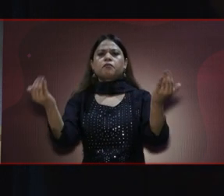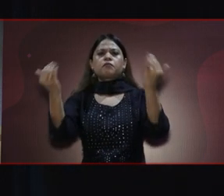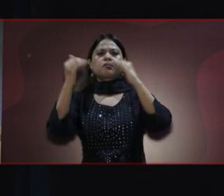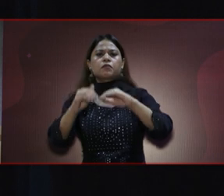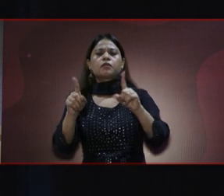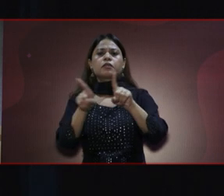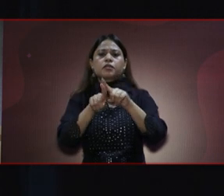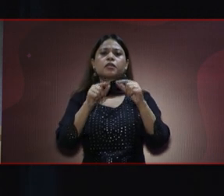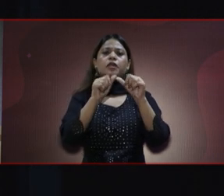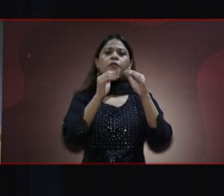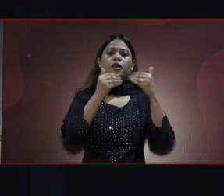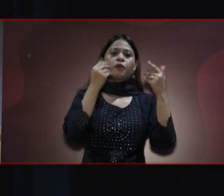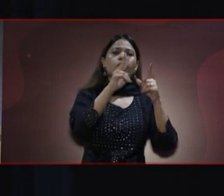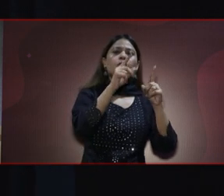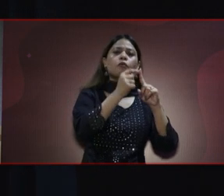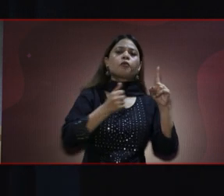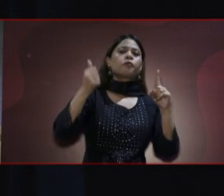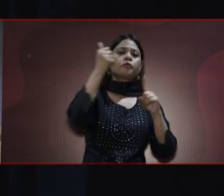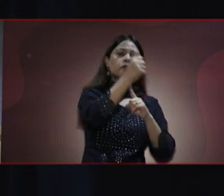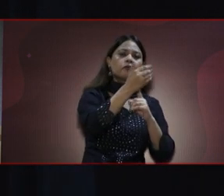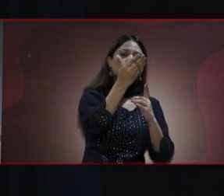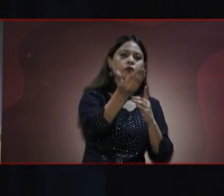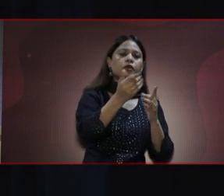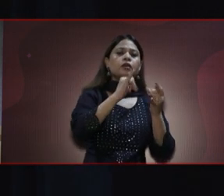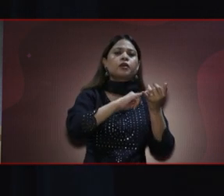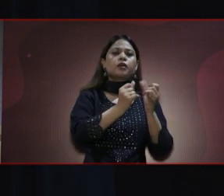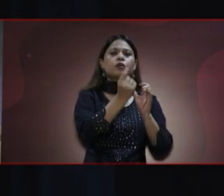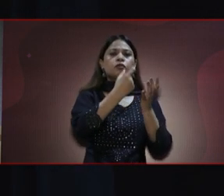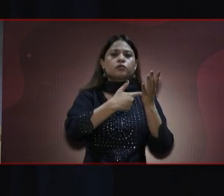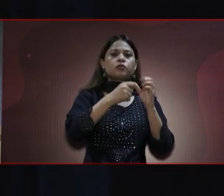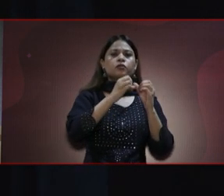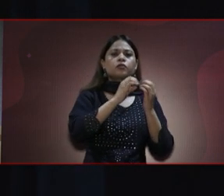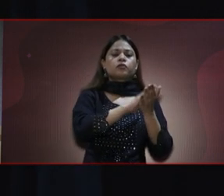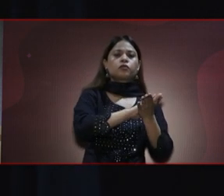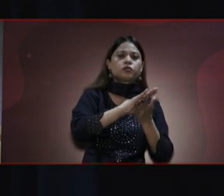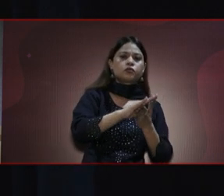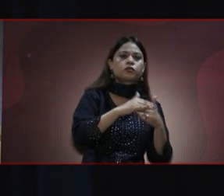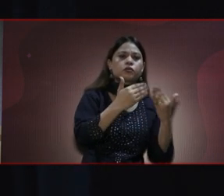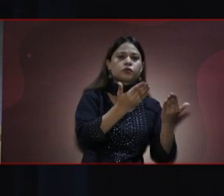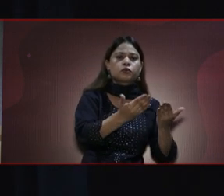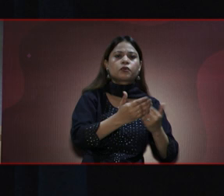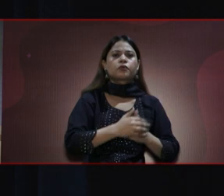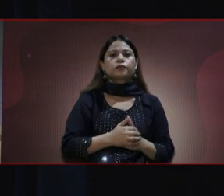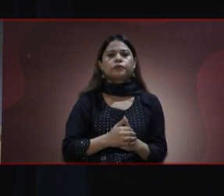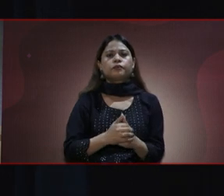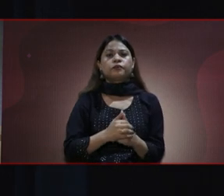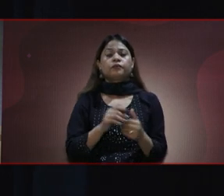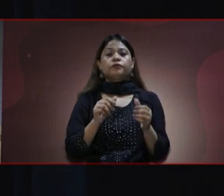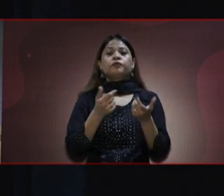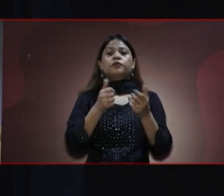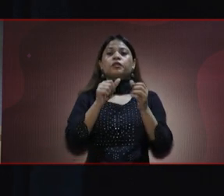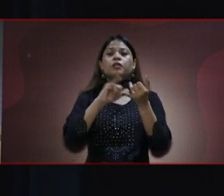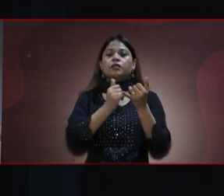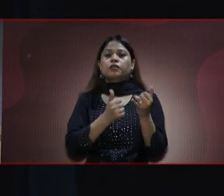Amazon के वाइस प्रेसिडेंट श्री सौरभ श्रीवास्तव जी, विभाग के जॉइंट सेक्रेटरी